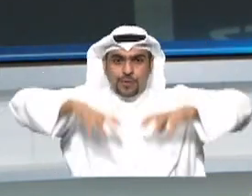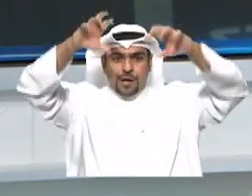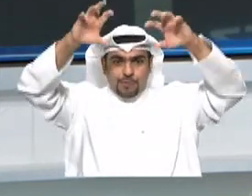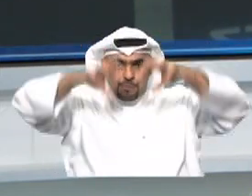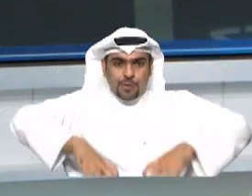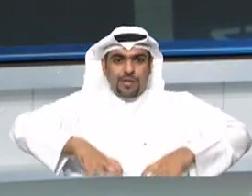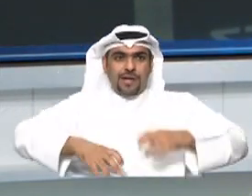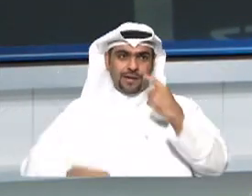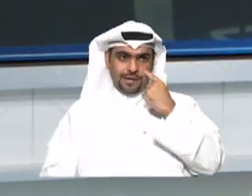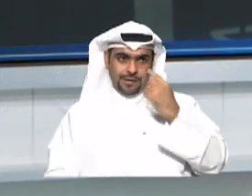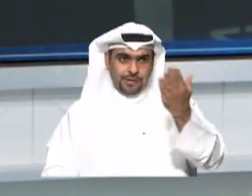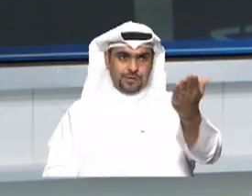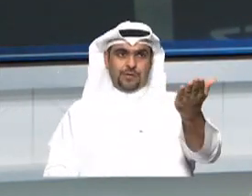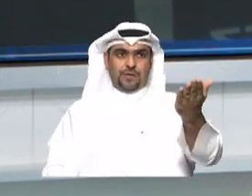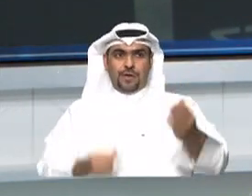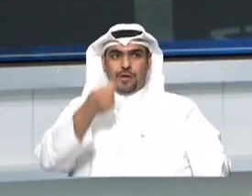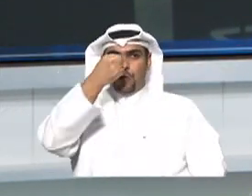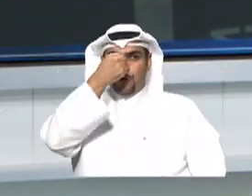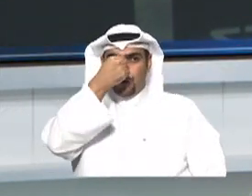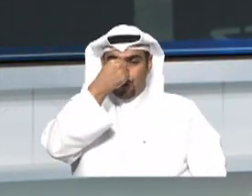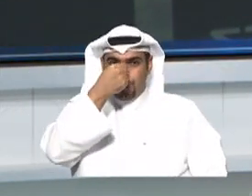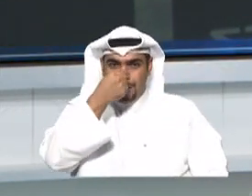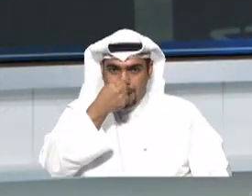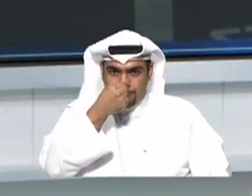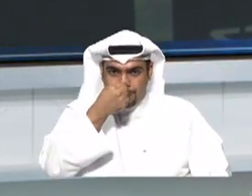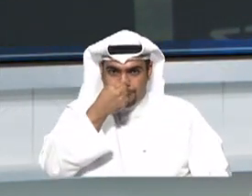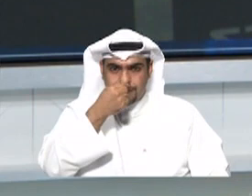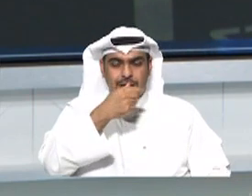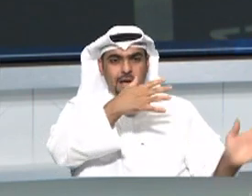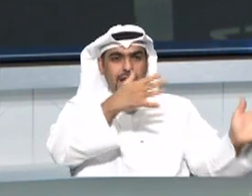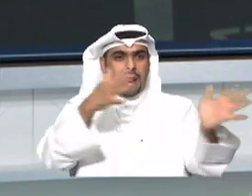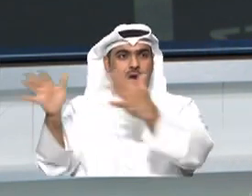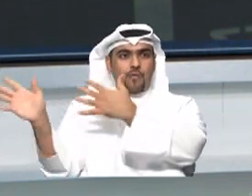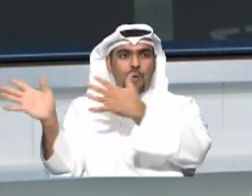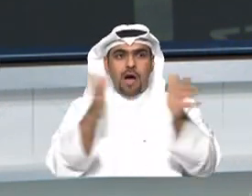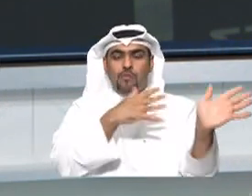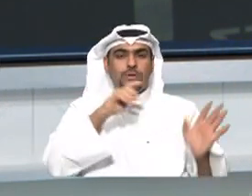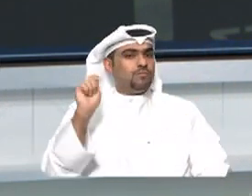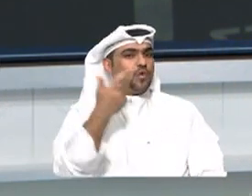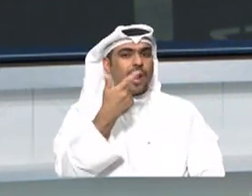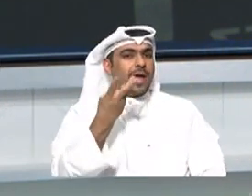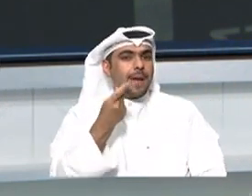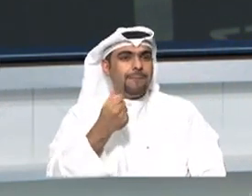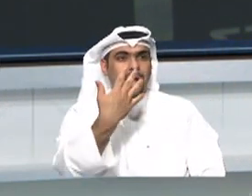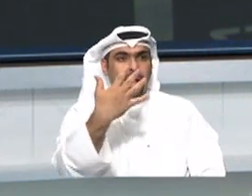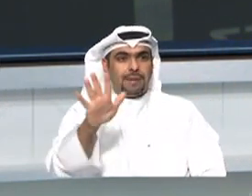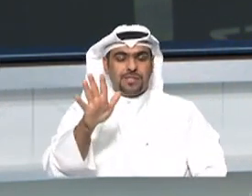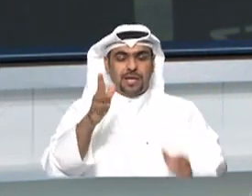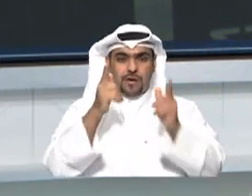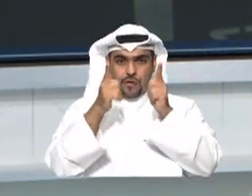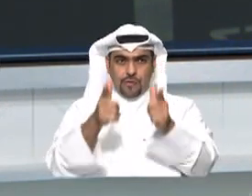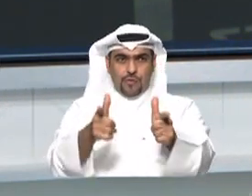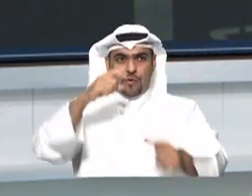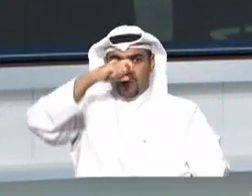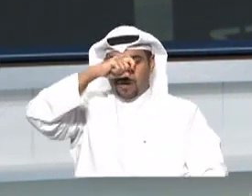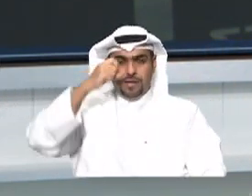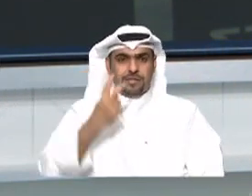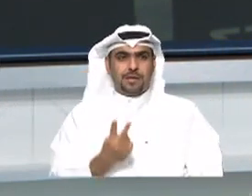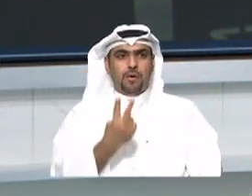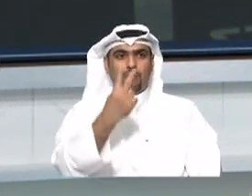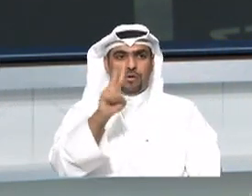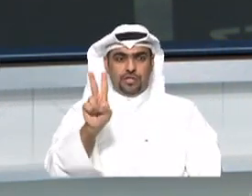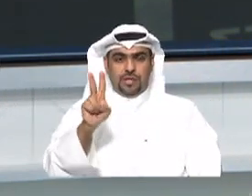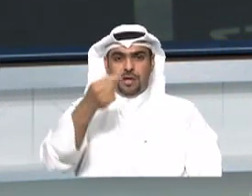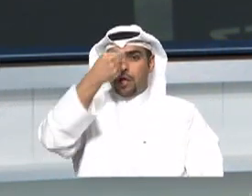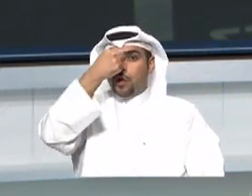الأسبوع شدتها ما بين الخفيفة إلى متوسطة قد تكون غزيرة أحيانا على بعض المناطق. لذا نوه مرتادي البحر والحداقة تأجيل